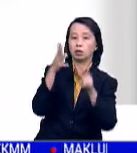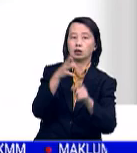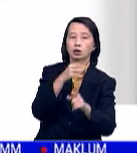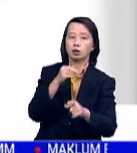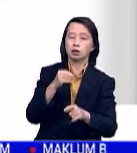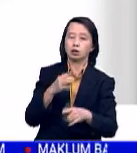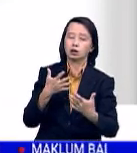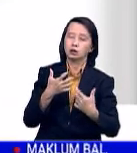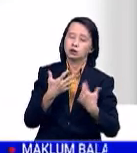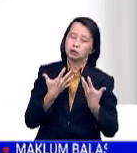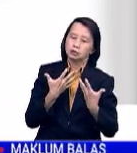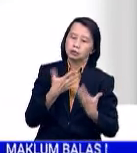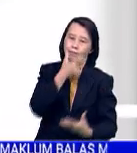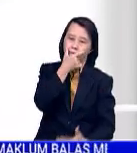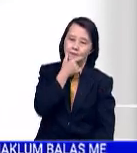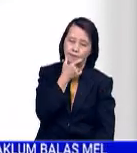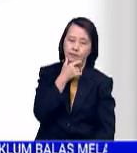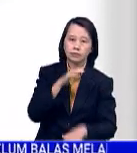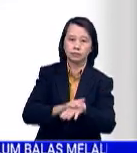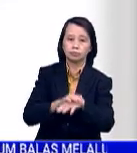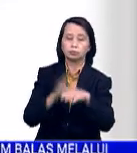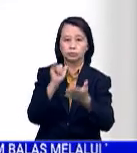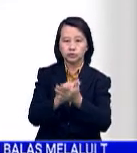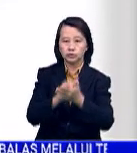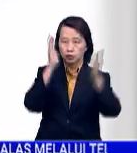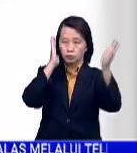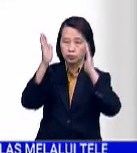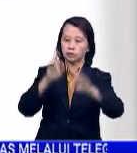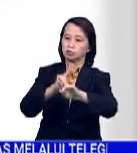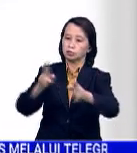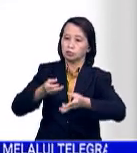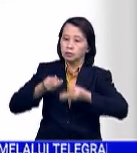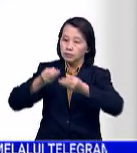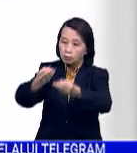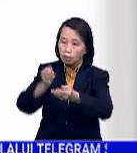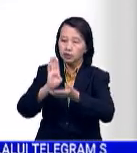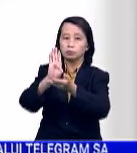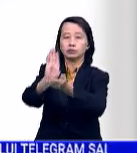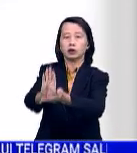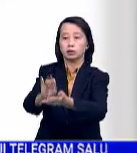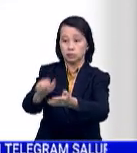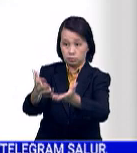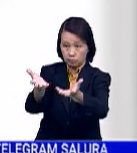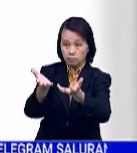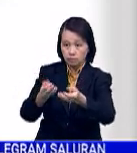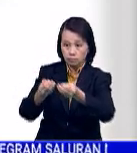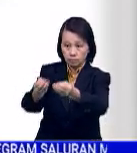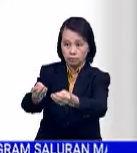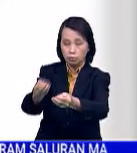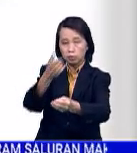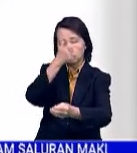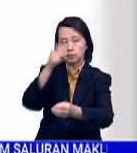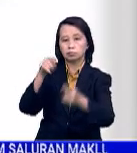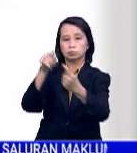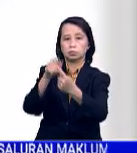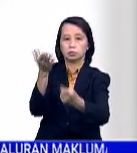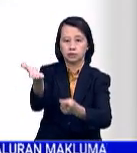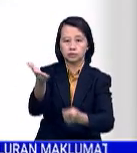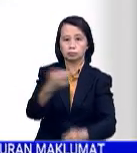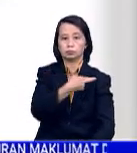menyayat hati itu atas dasar itu melesia sedia mengulurkan sebarang bantuan yang diperlukan Republik